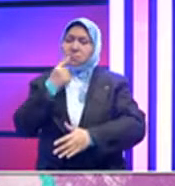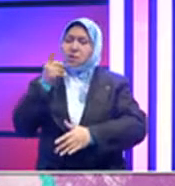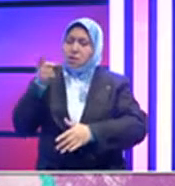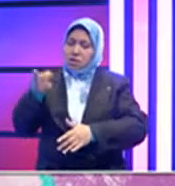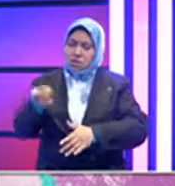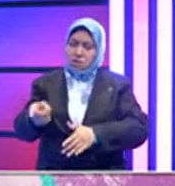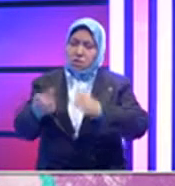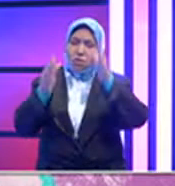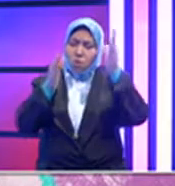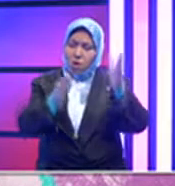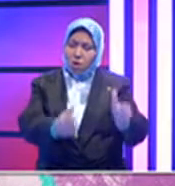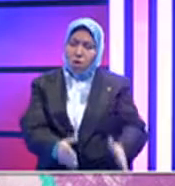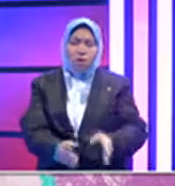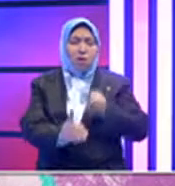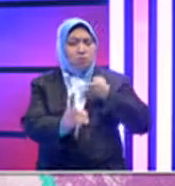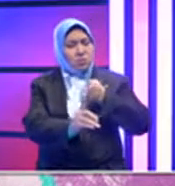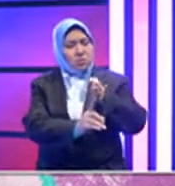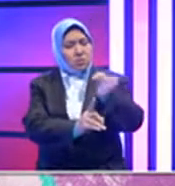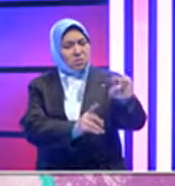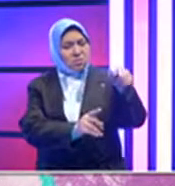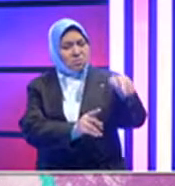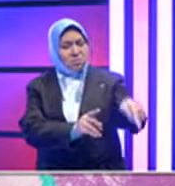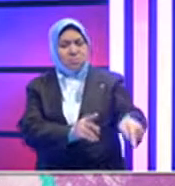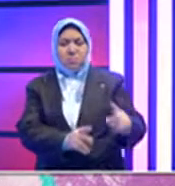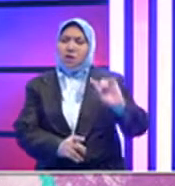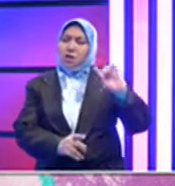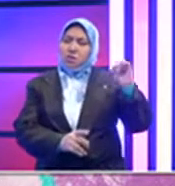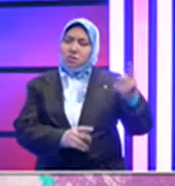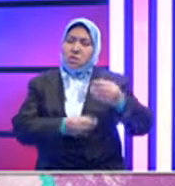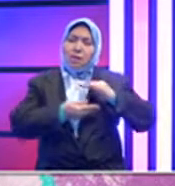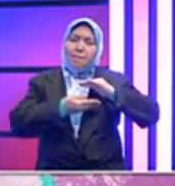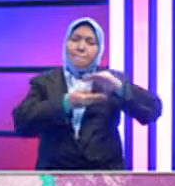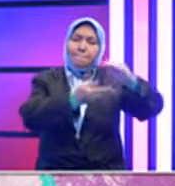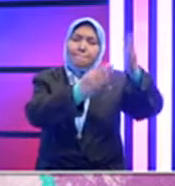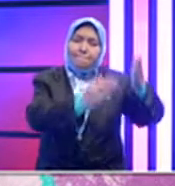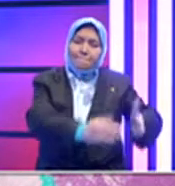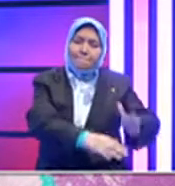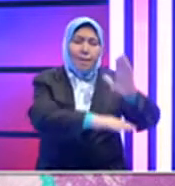hendak minum uh ini